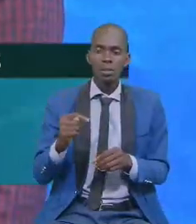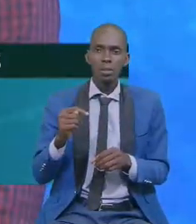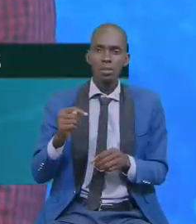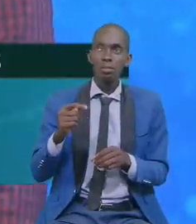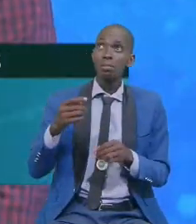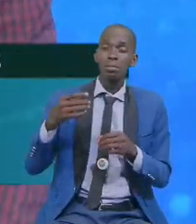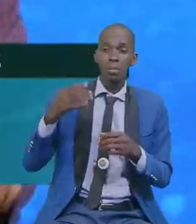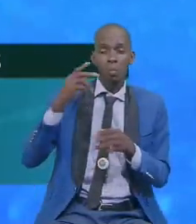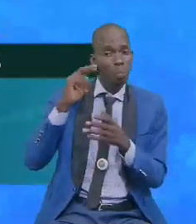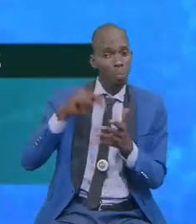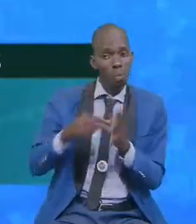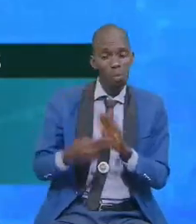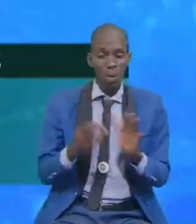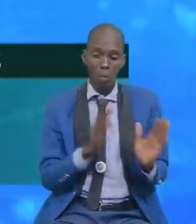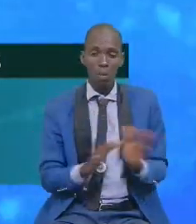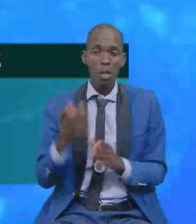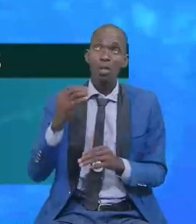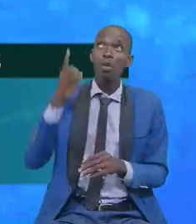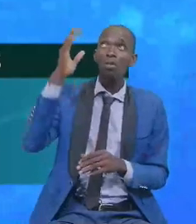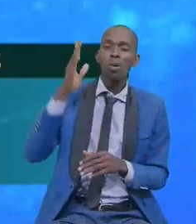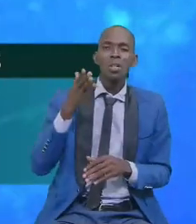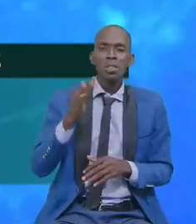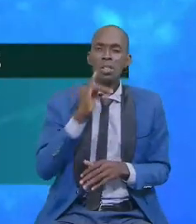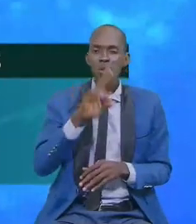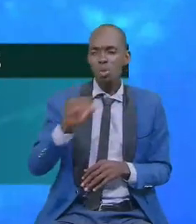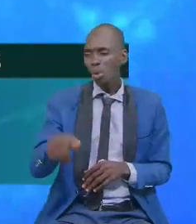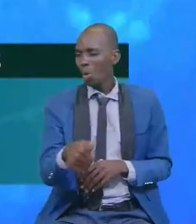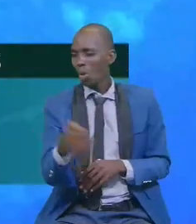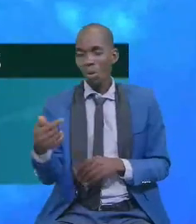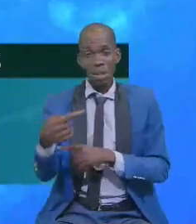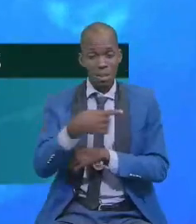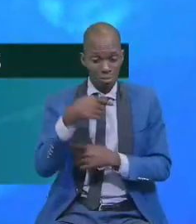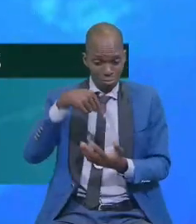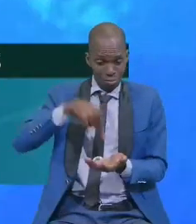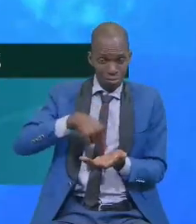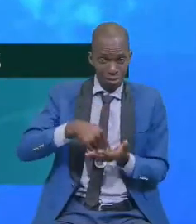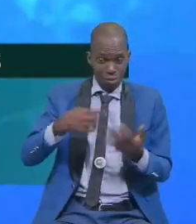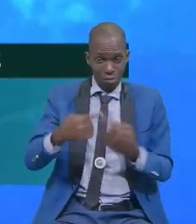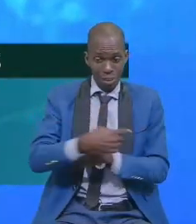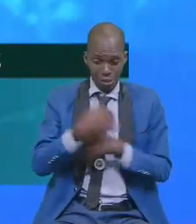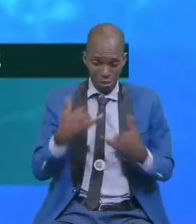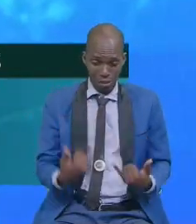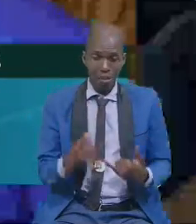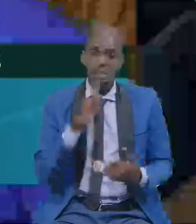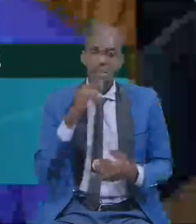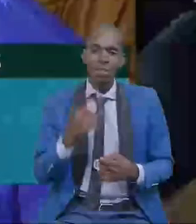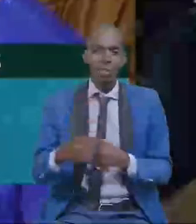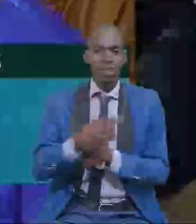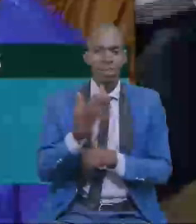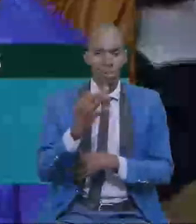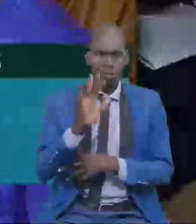Dans le plan, dans l'objectif de Dieu, il n'y a pas un autre jour. Voici le jour du